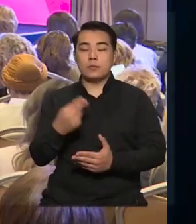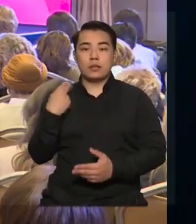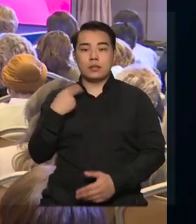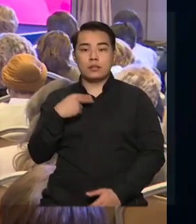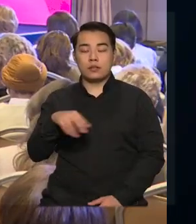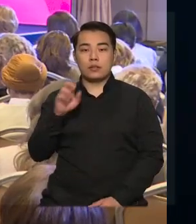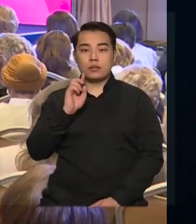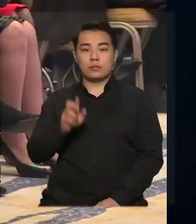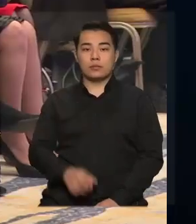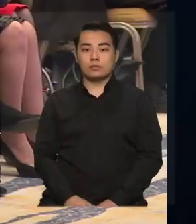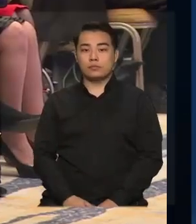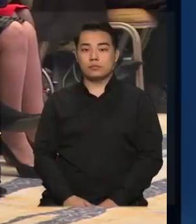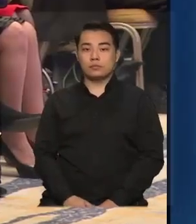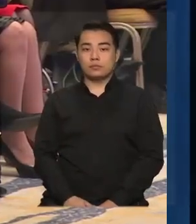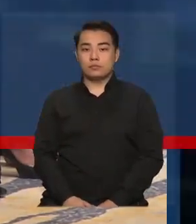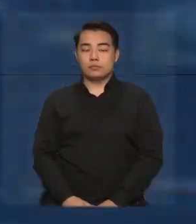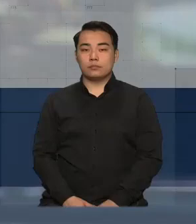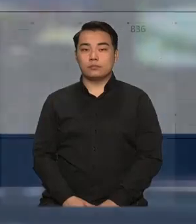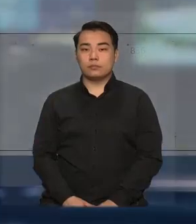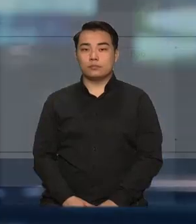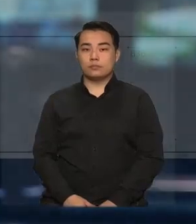президенте страны.